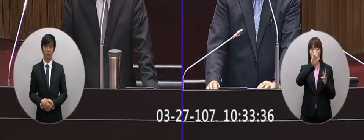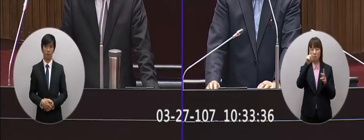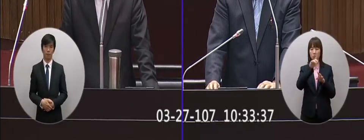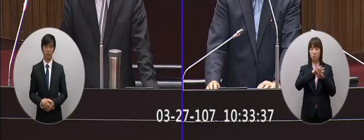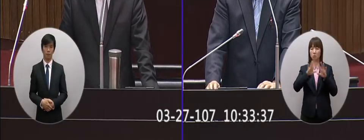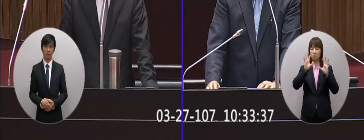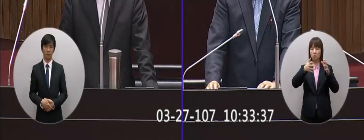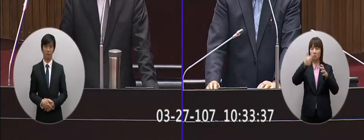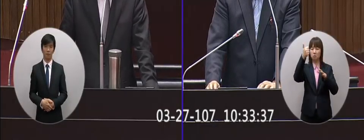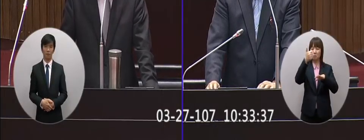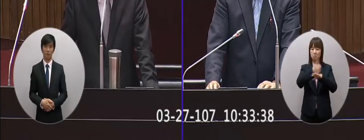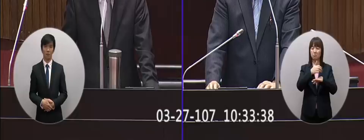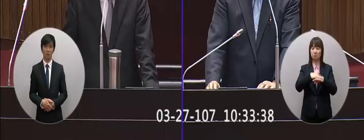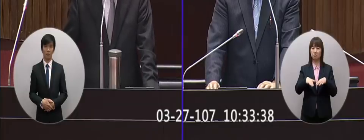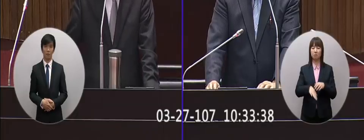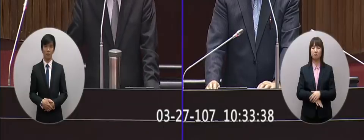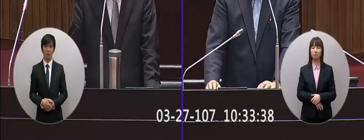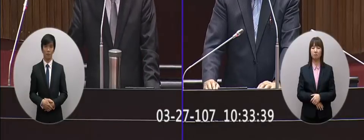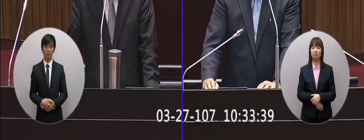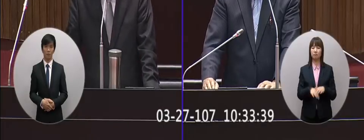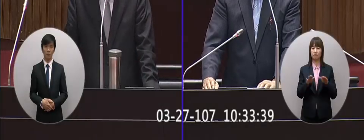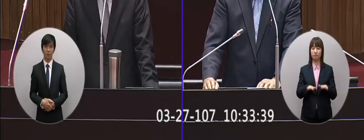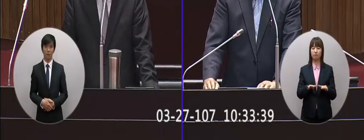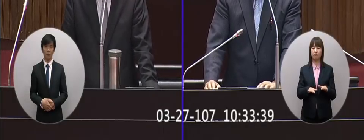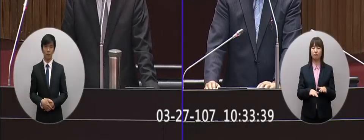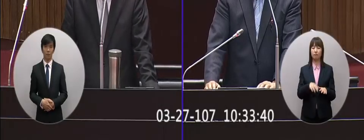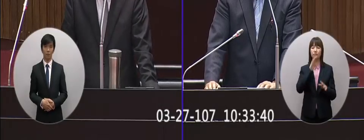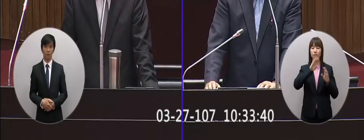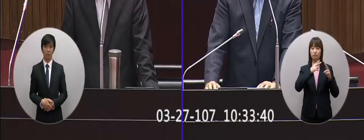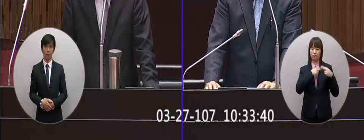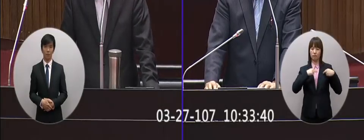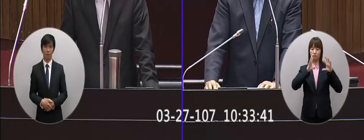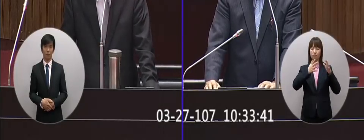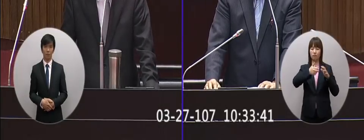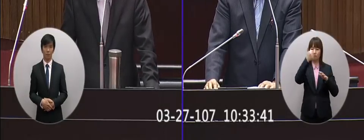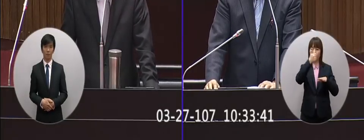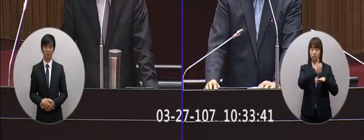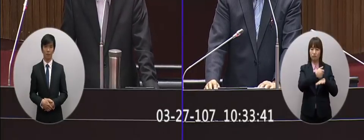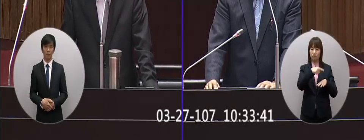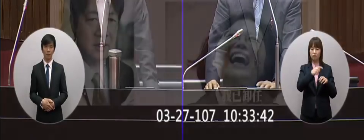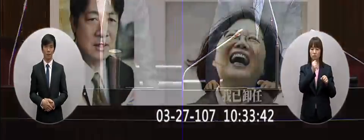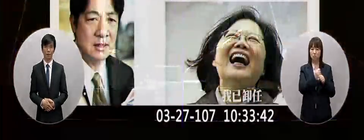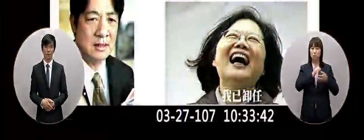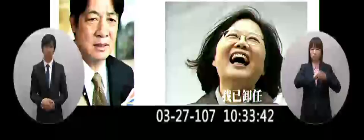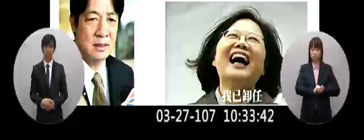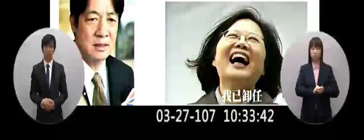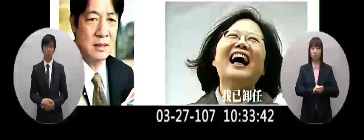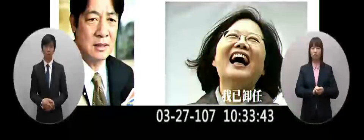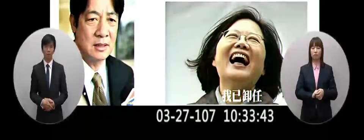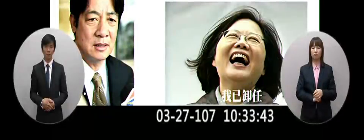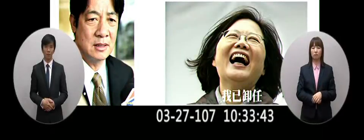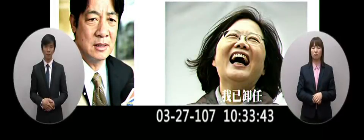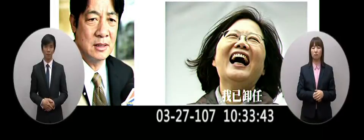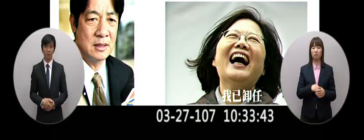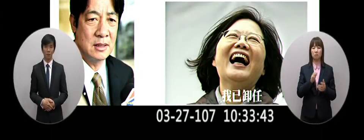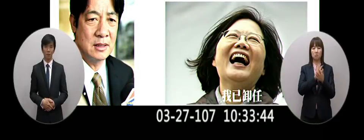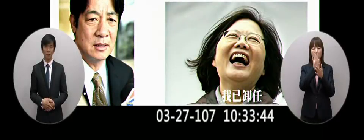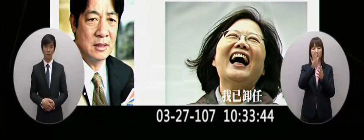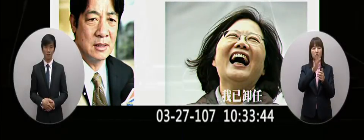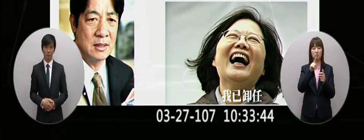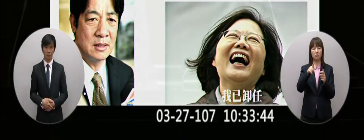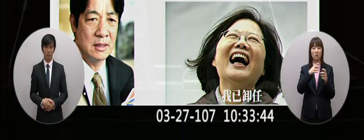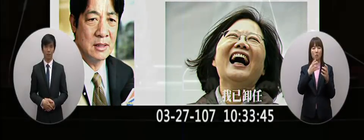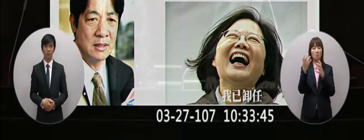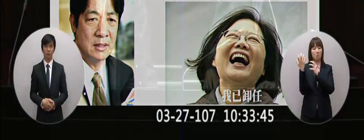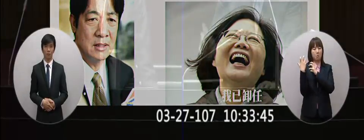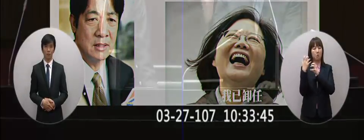当总统。那么现在呢是蔡英文当总统，他所做的决策啊，恐怕你后面要承